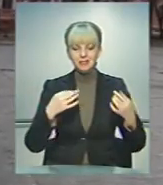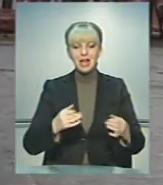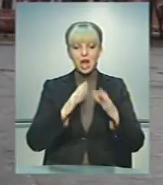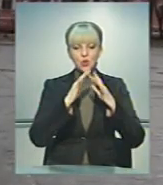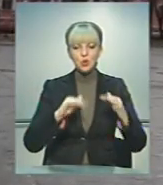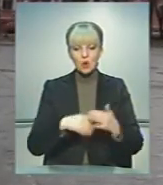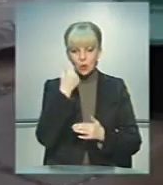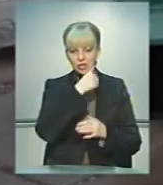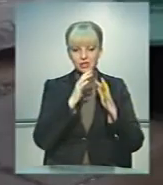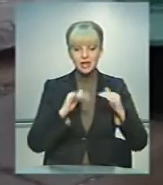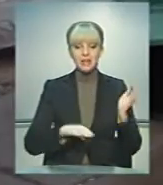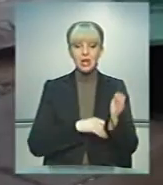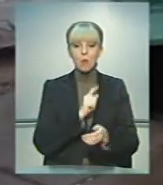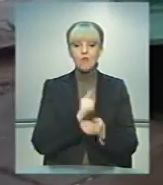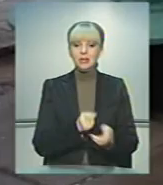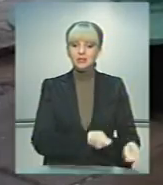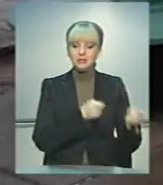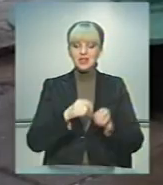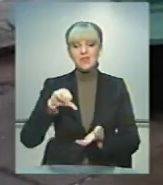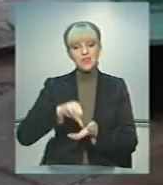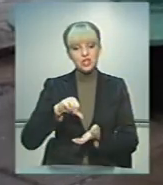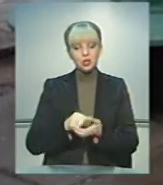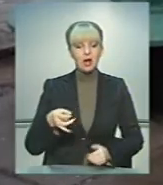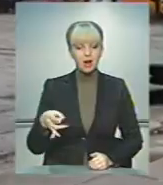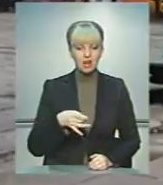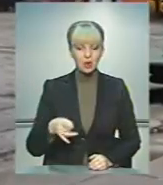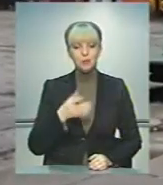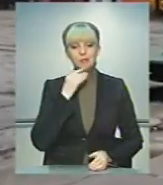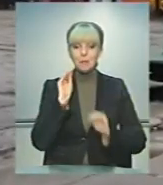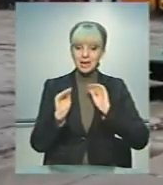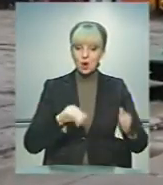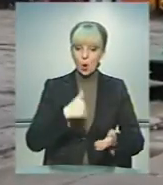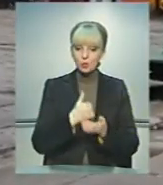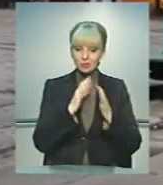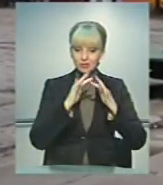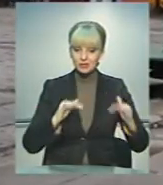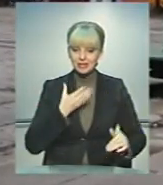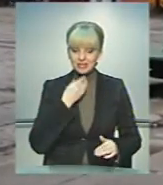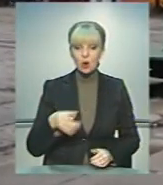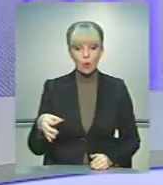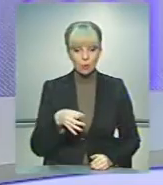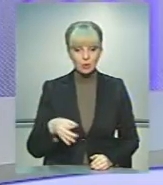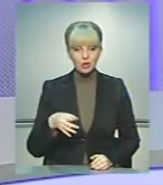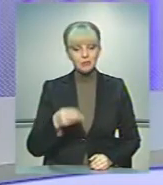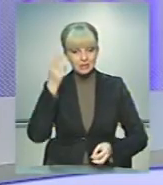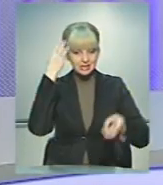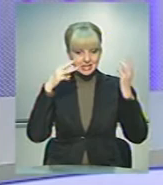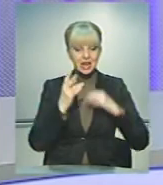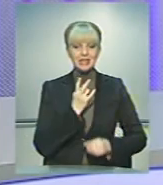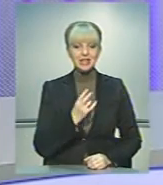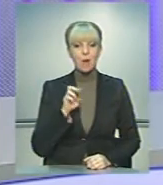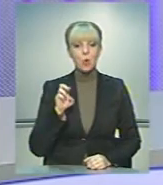новорічної ялинки. Дерево мають доставити із Вижницького району. Прикрасить головну новорічну красуню області дизайнер